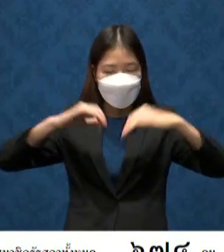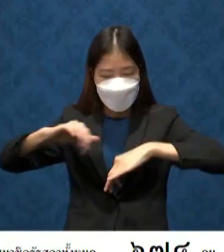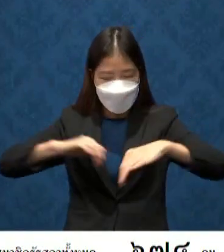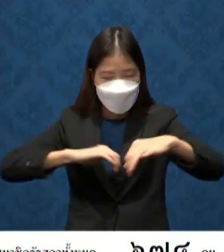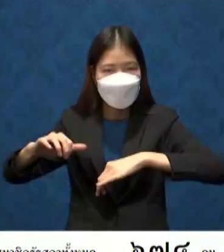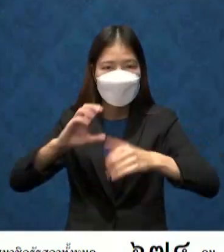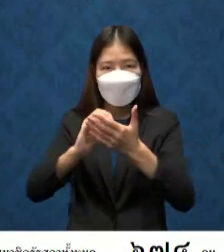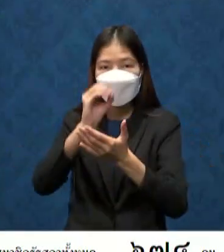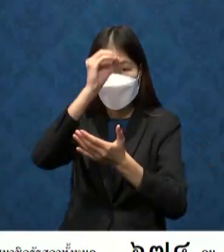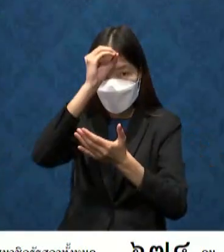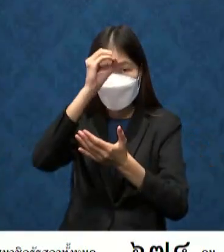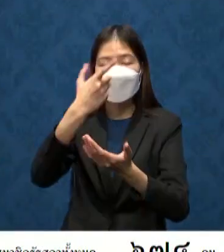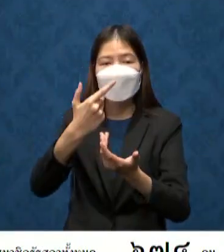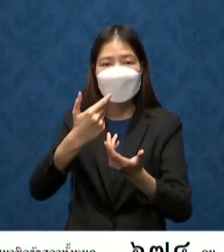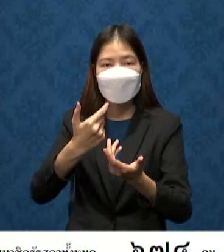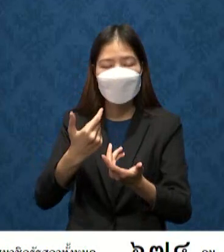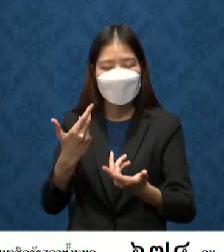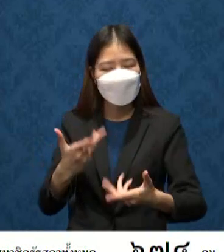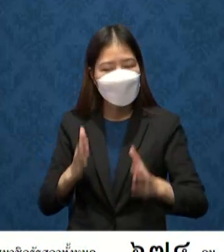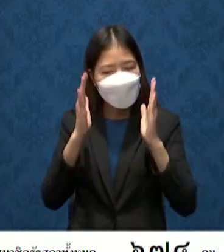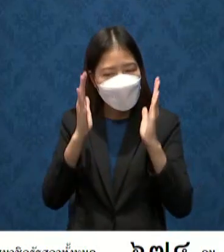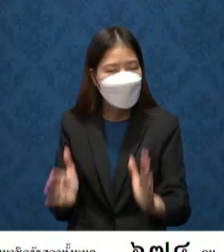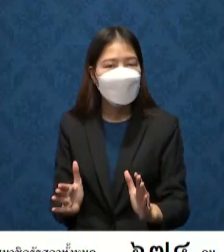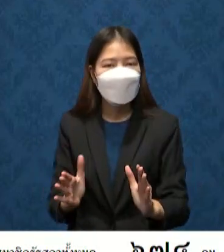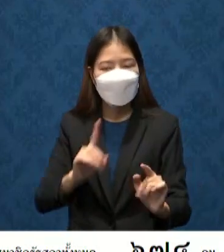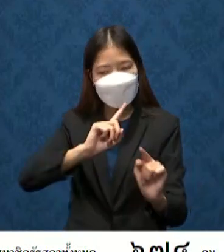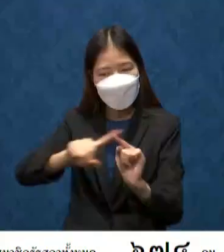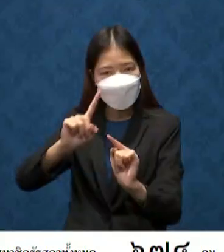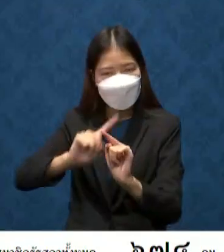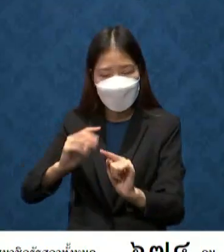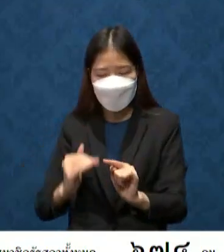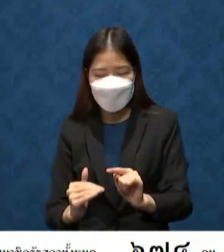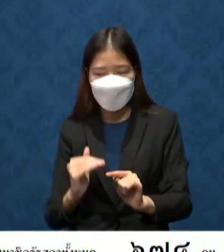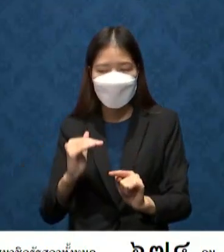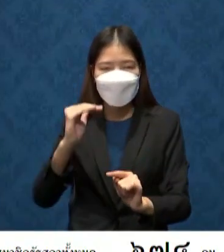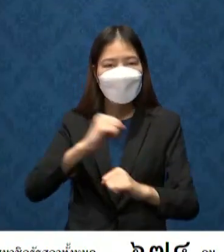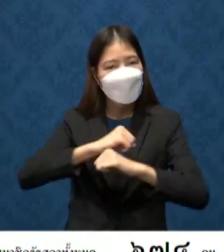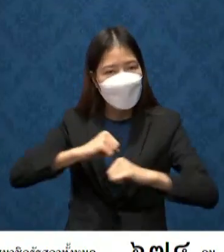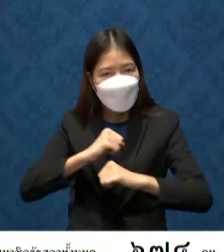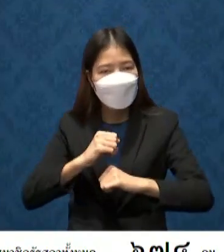าให้ทุกคนทุกช่วงวัยในส่วนนี้ผมคิดว่าอยาก